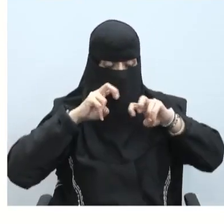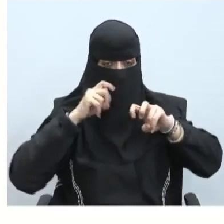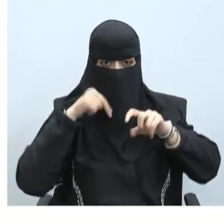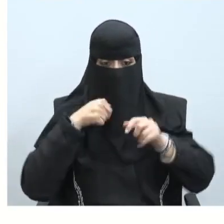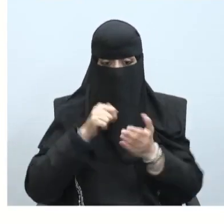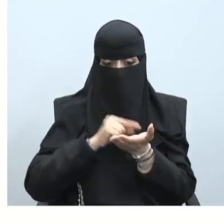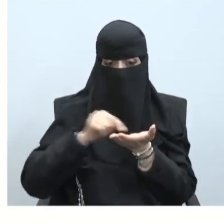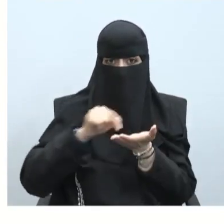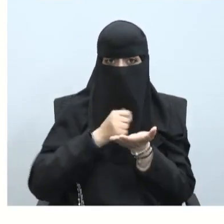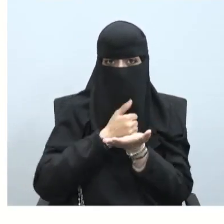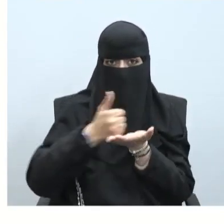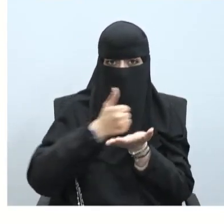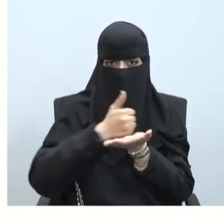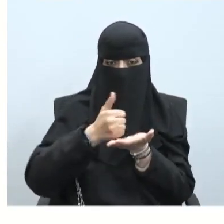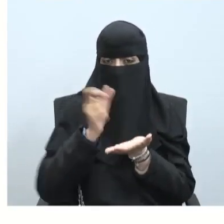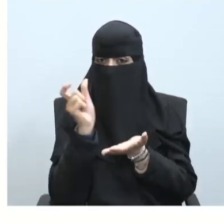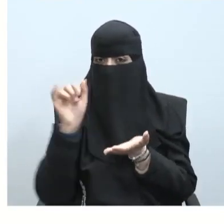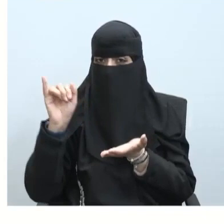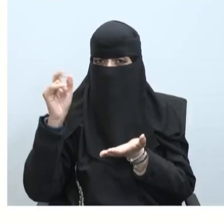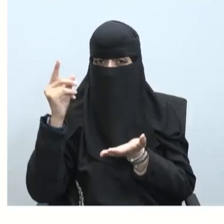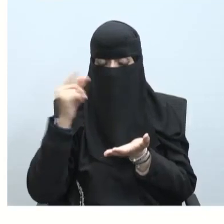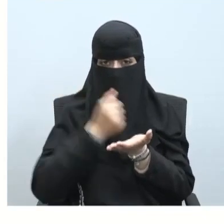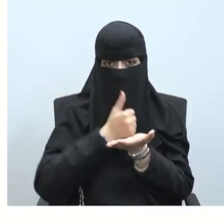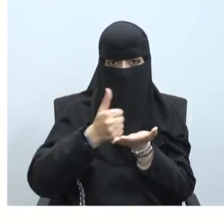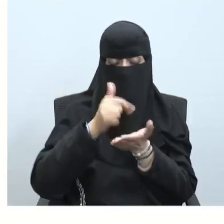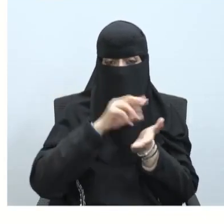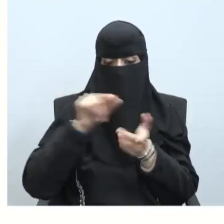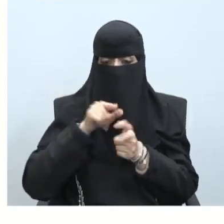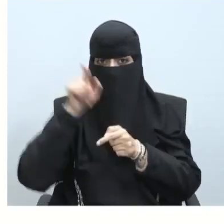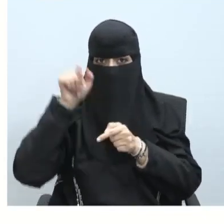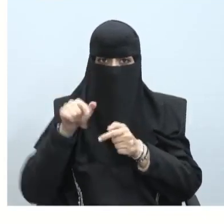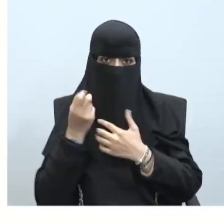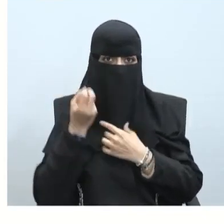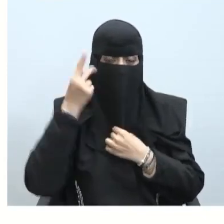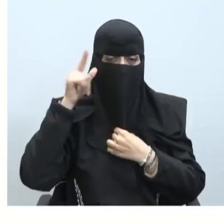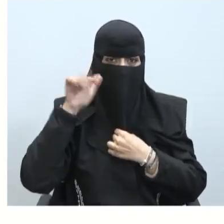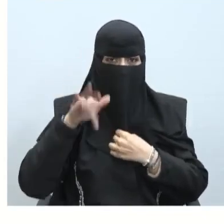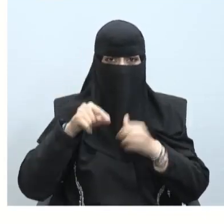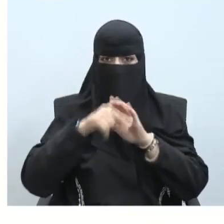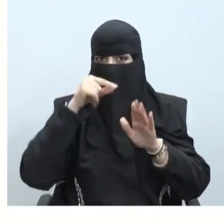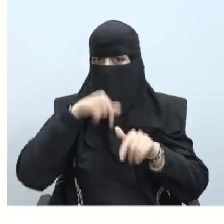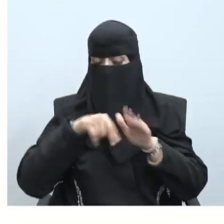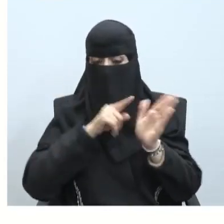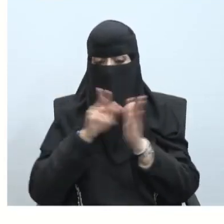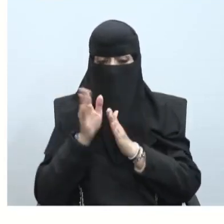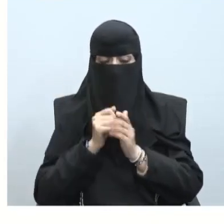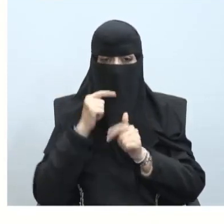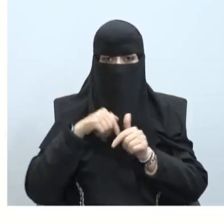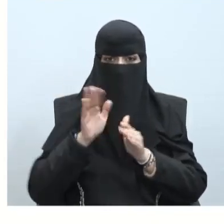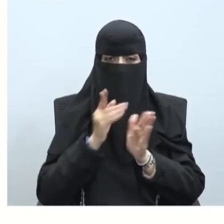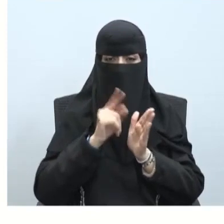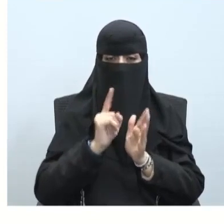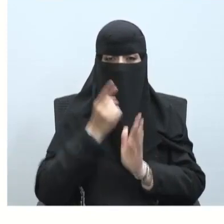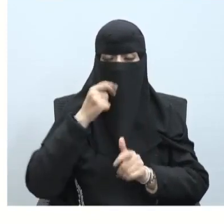بالبحث عن النمط اذا ابنائي وبناتي هذه هي افكار او فكره درس اليوم بمشيئه الله